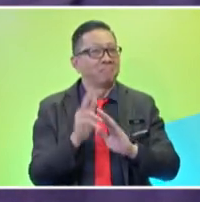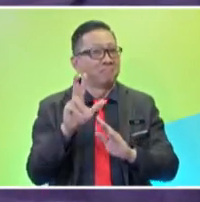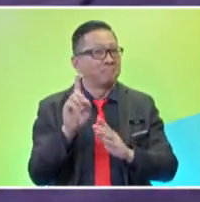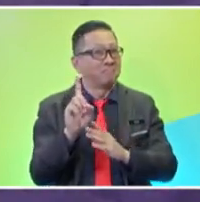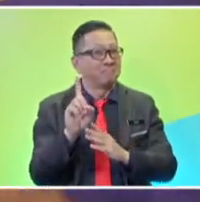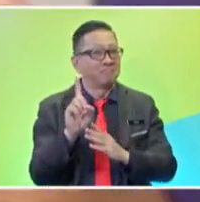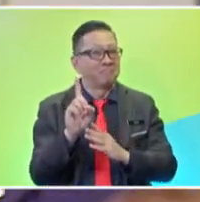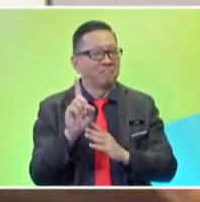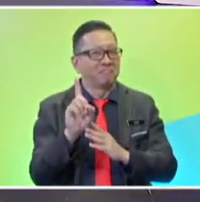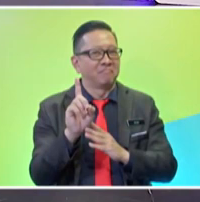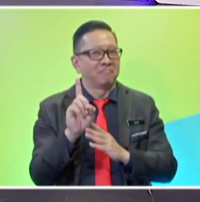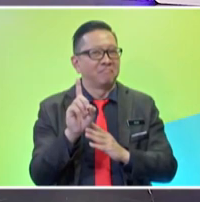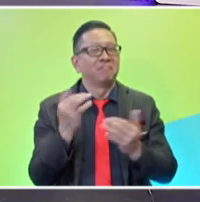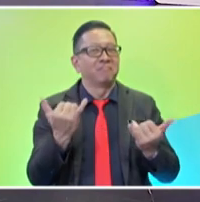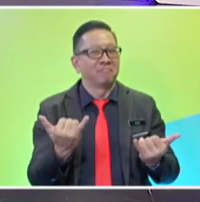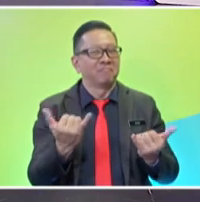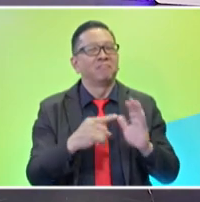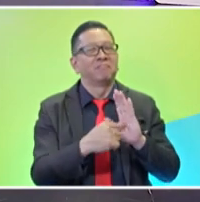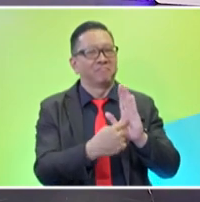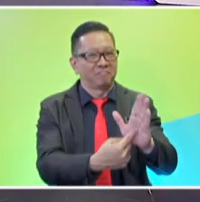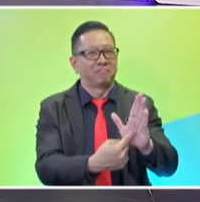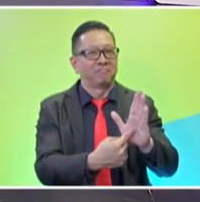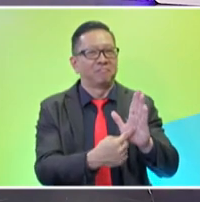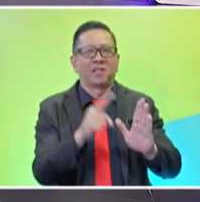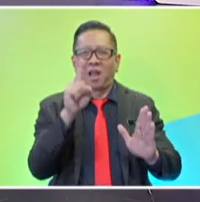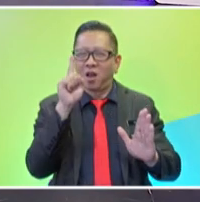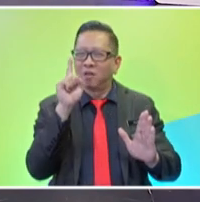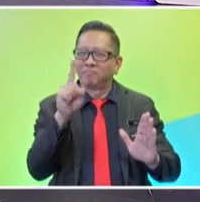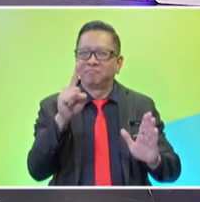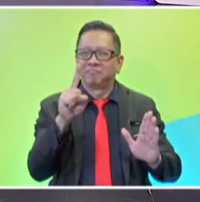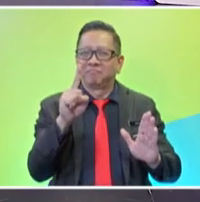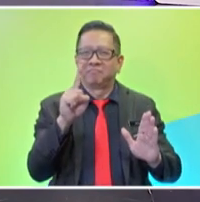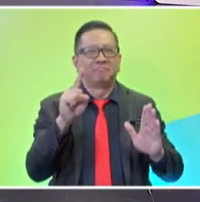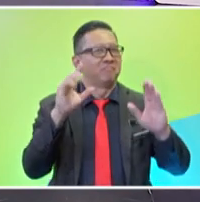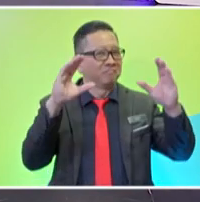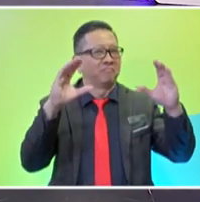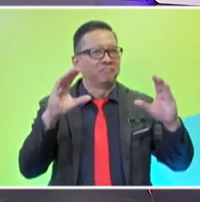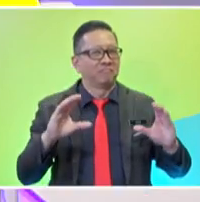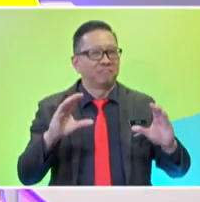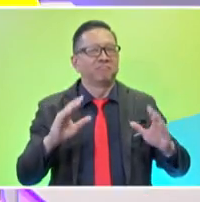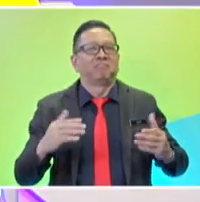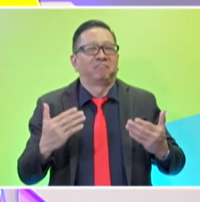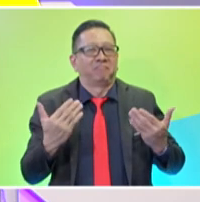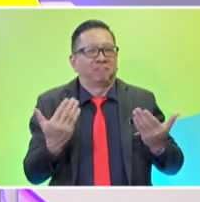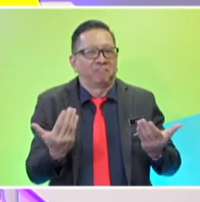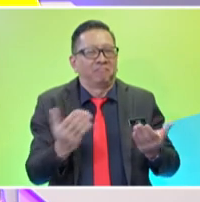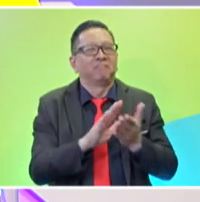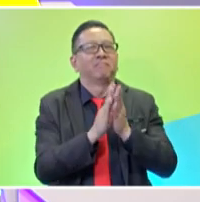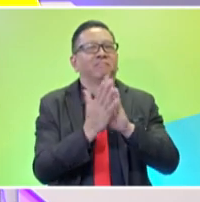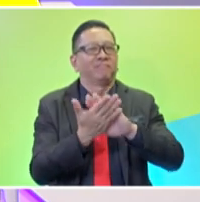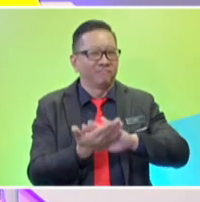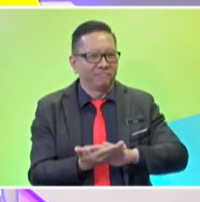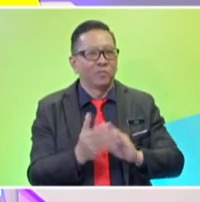jadi saya akan Tunjukkan ya satu kaidah macam mana kita boleh Jadikan Dia sebagai